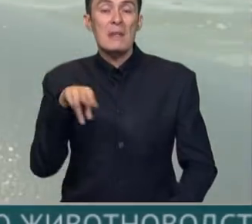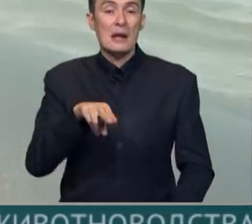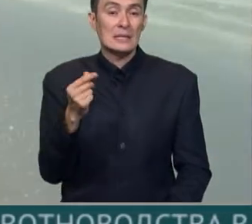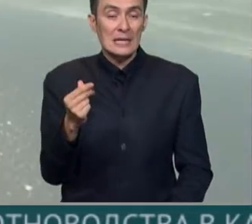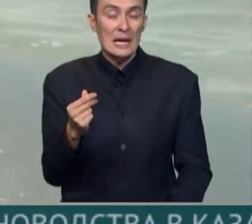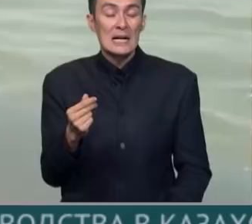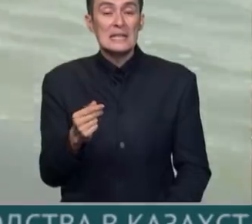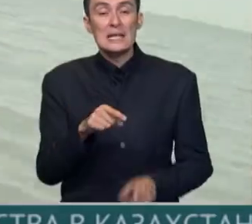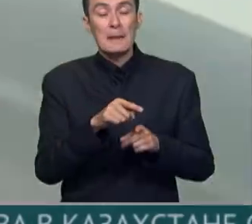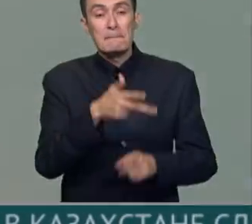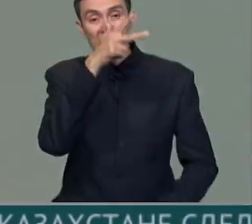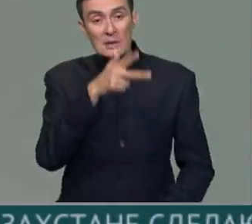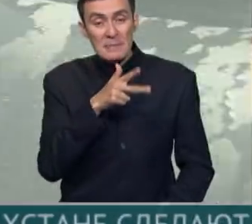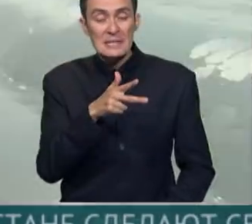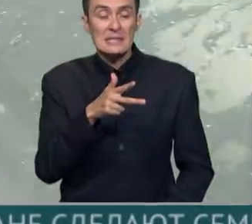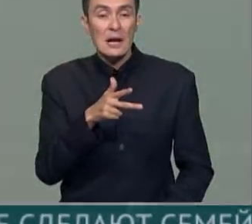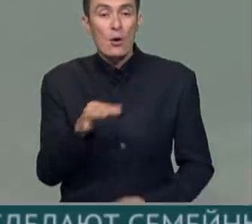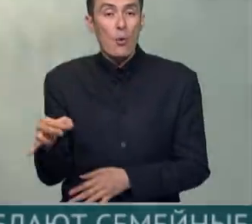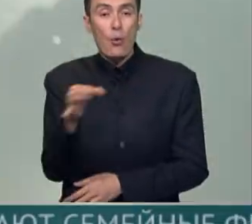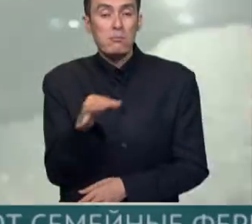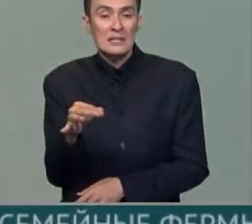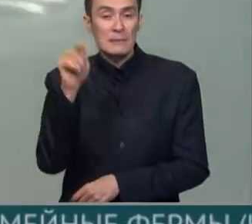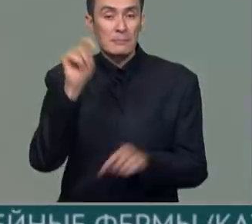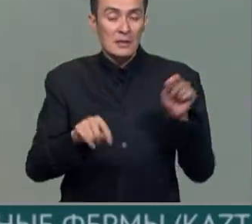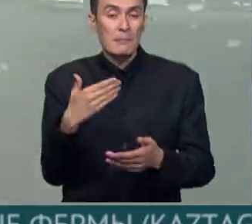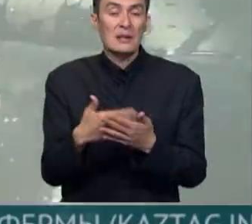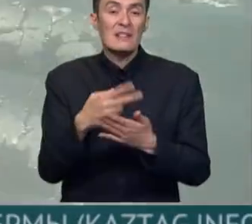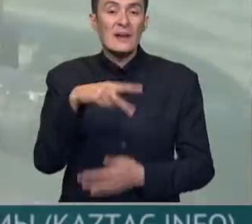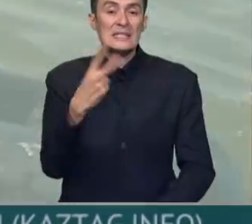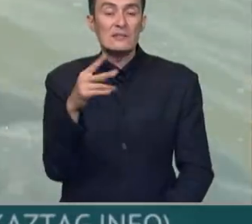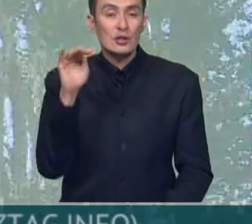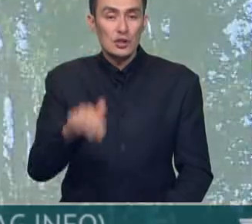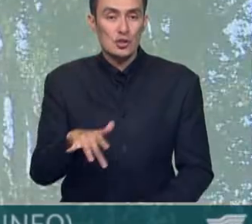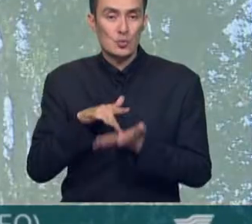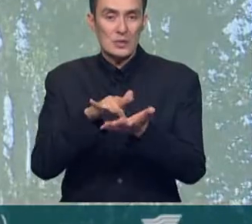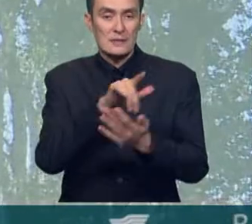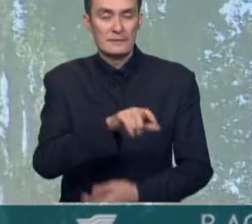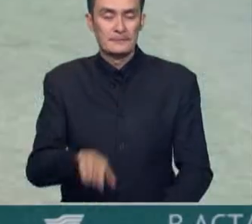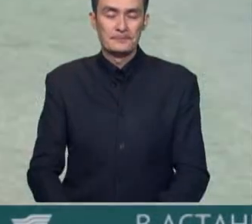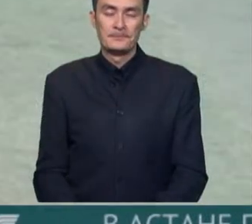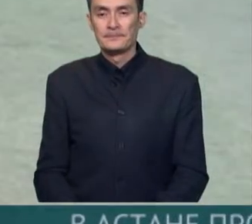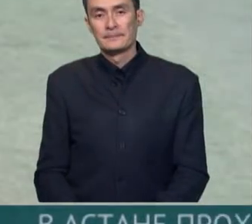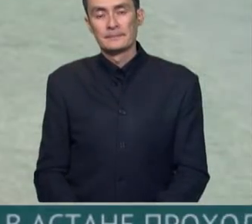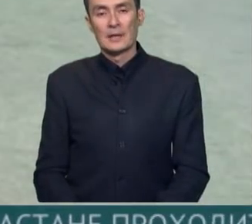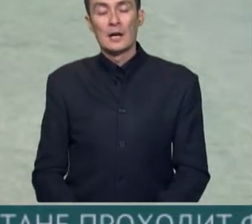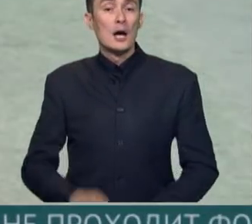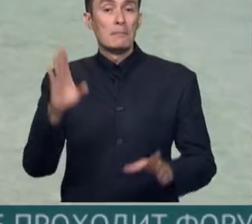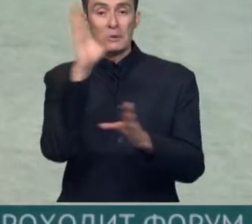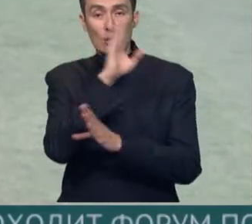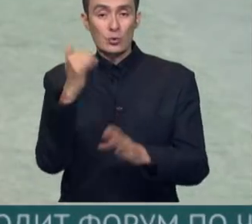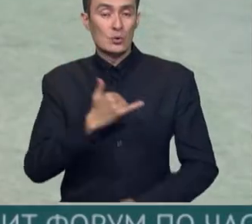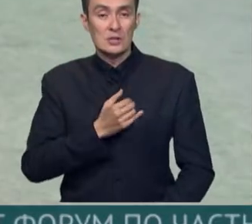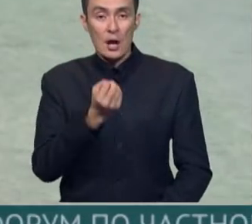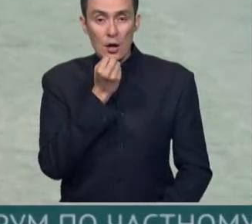за первый квартал область посетили порядка 22 тысяч туристов. Природа здесь хорошая.